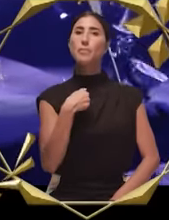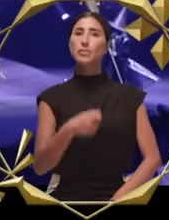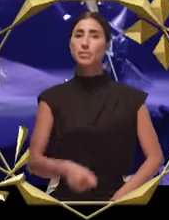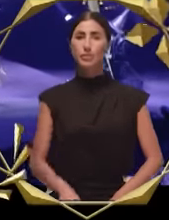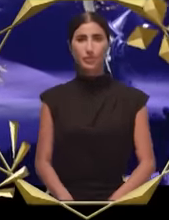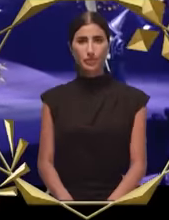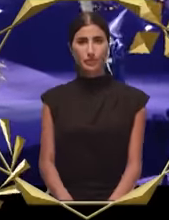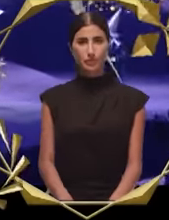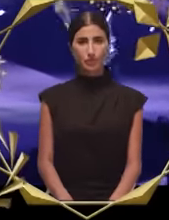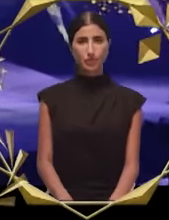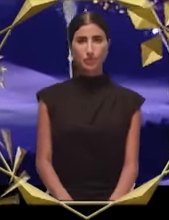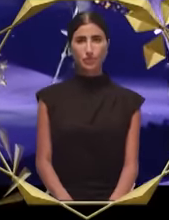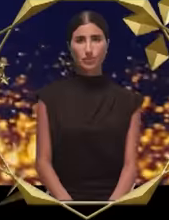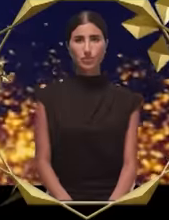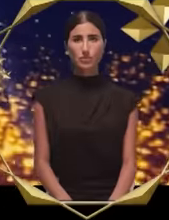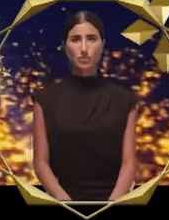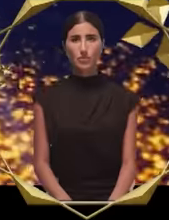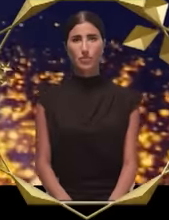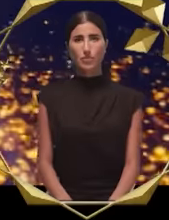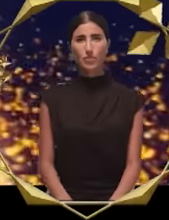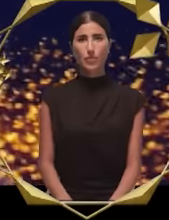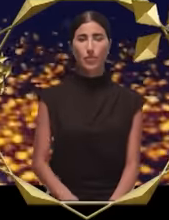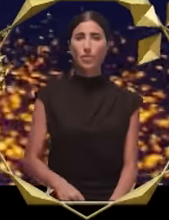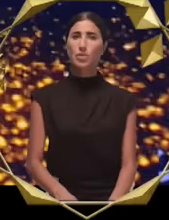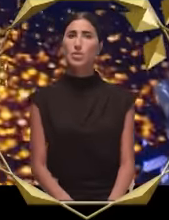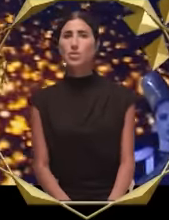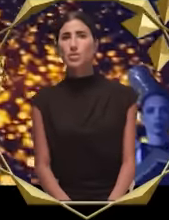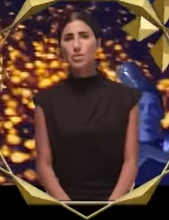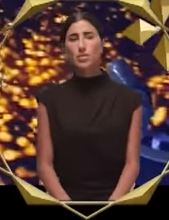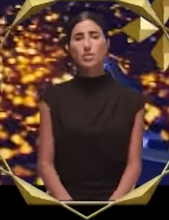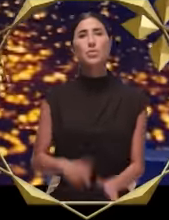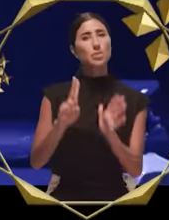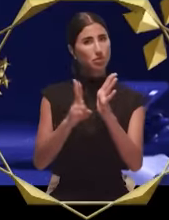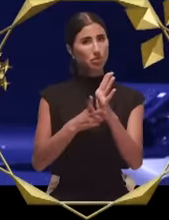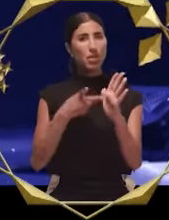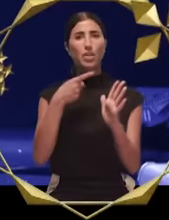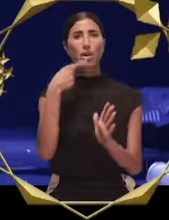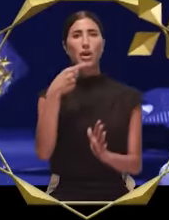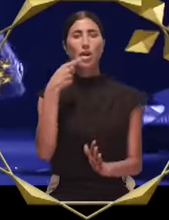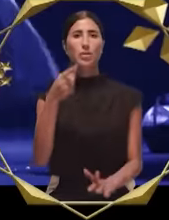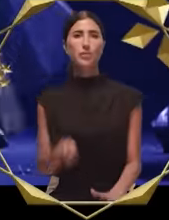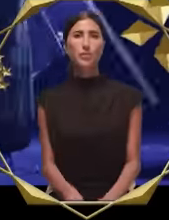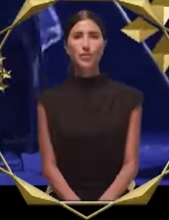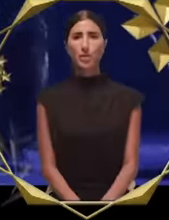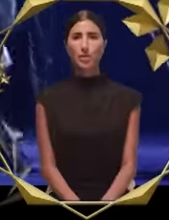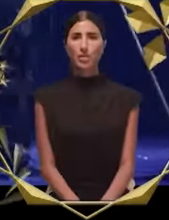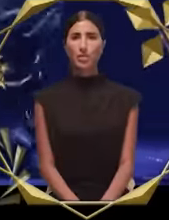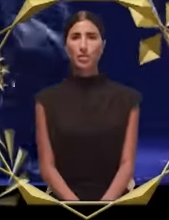عرش احمي احمي العرش مرشا برشا يا مقش